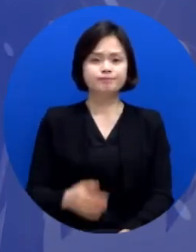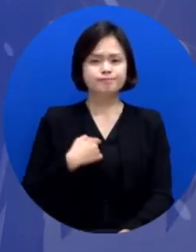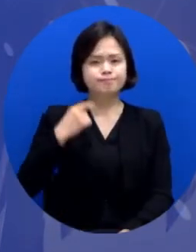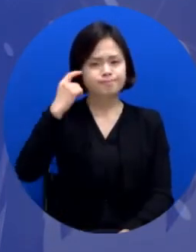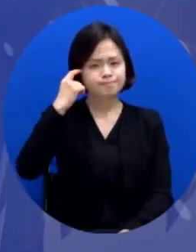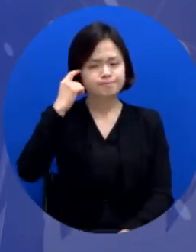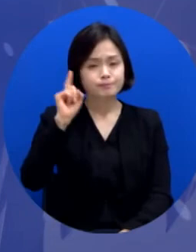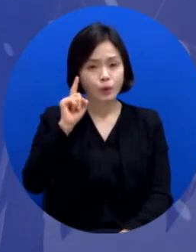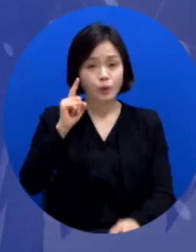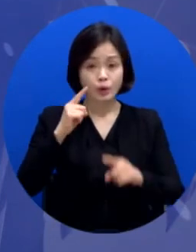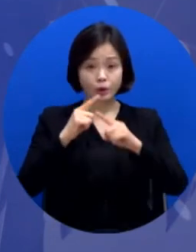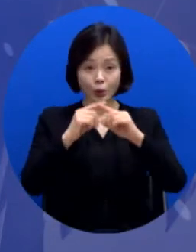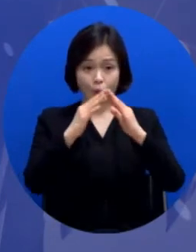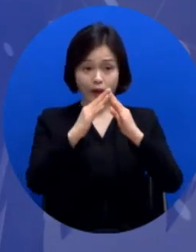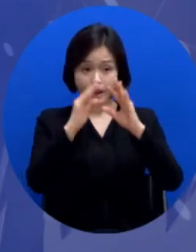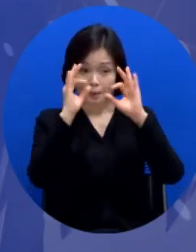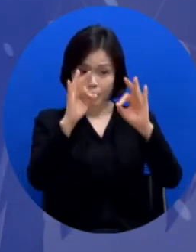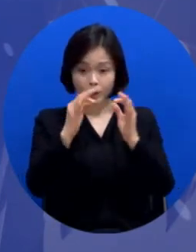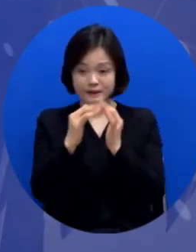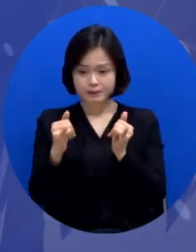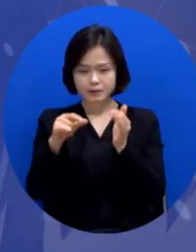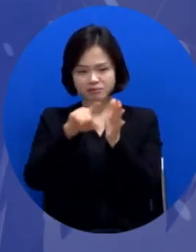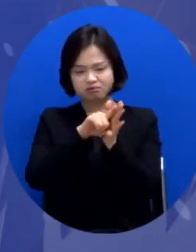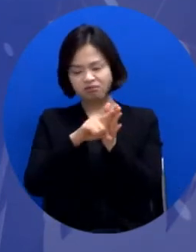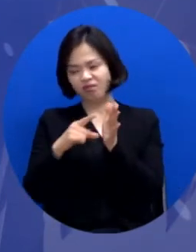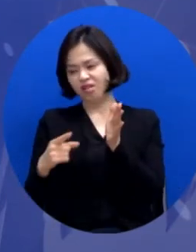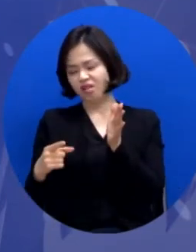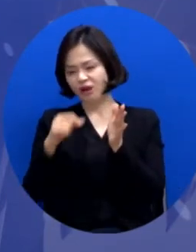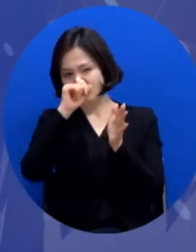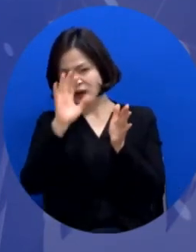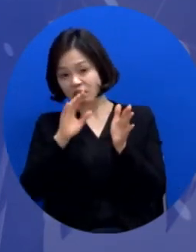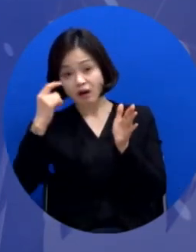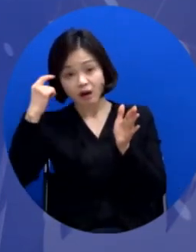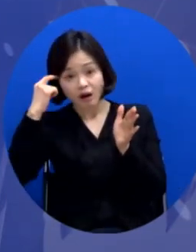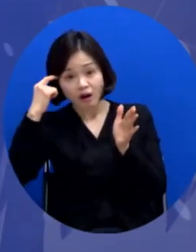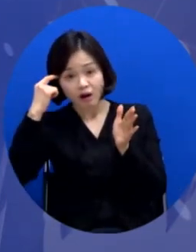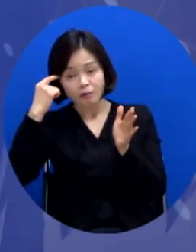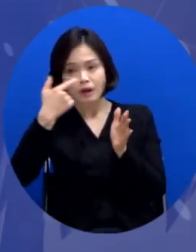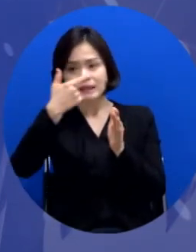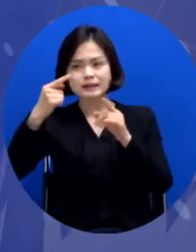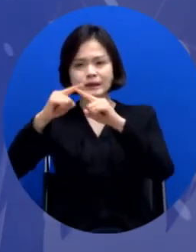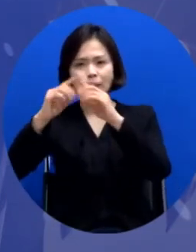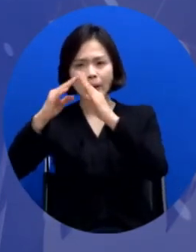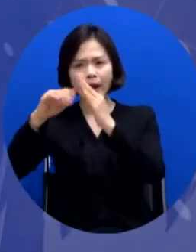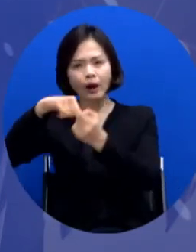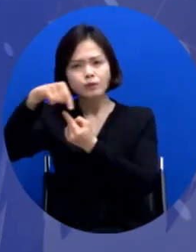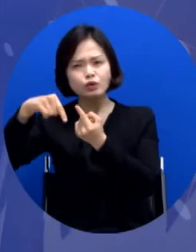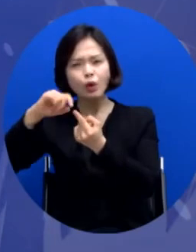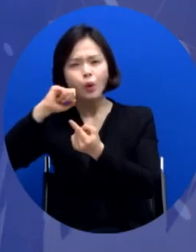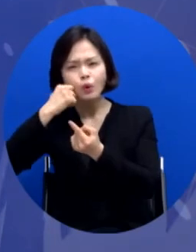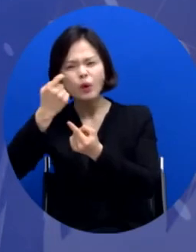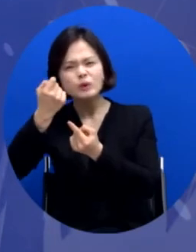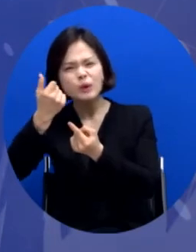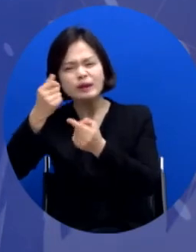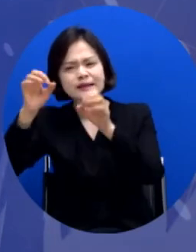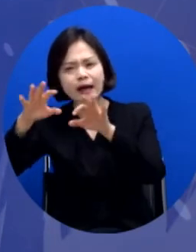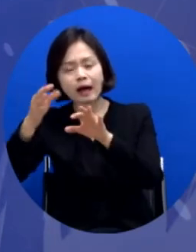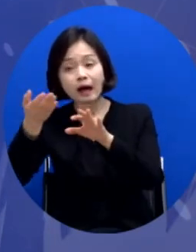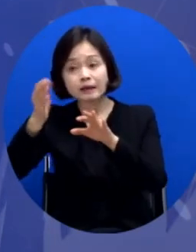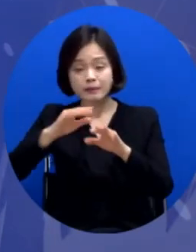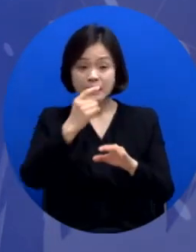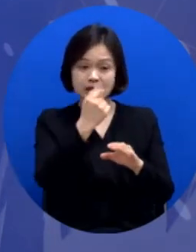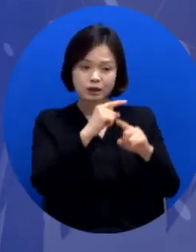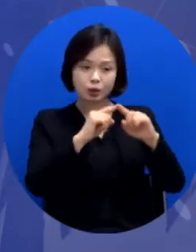교회 신뢰도와 이미지가 하락하면 큰 교회들은 잠깐 휘청거리고 지나갈 수 있지만 자금 그애들은 정말로 큰 피해를 입는다 는 생각이